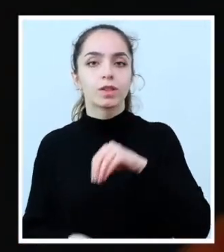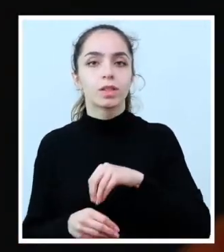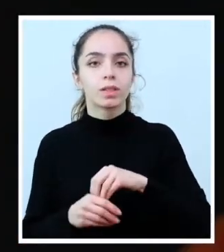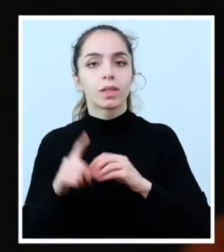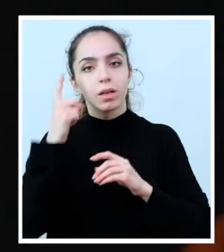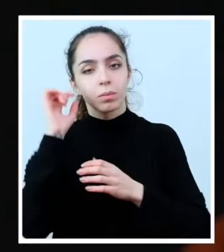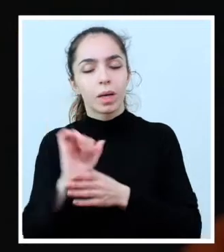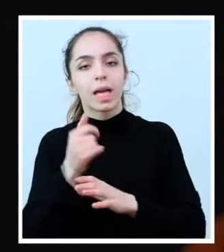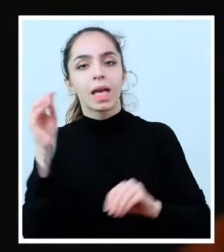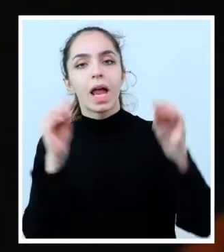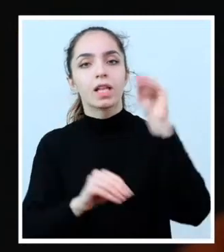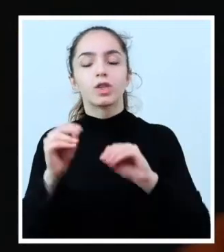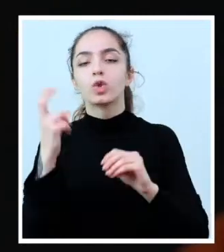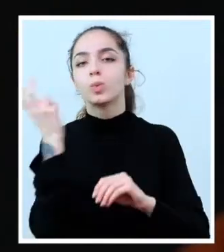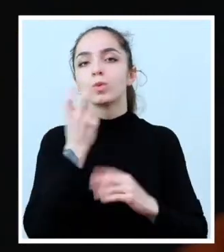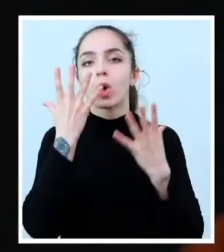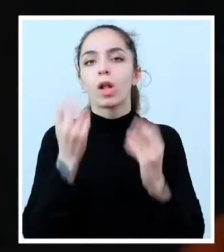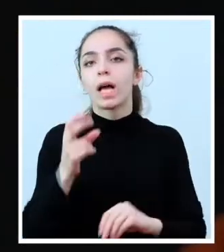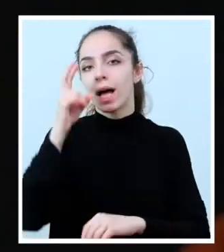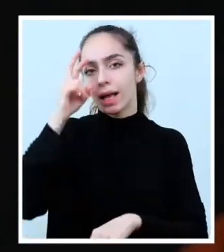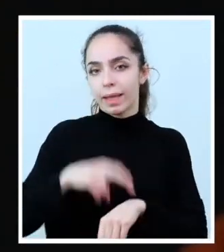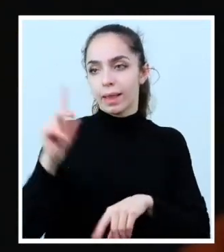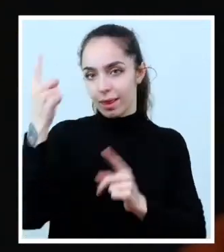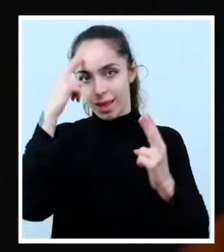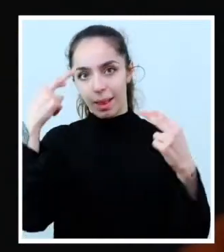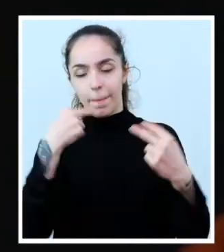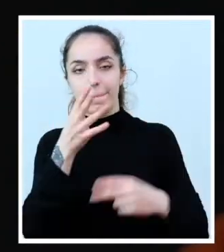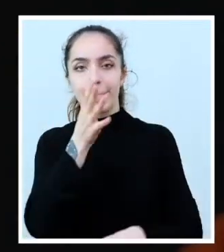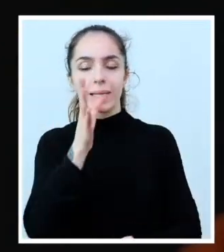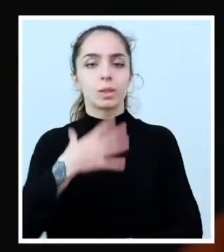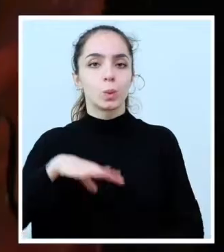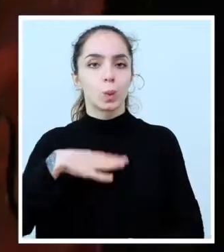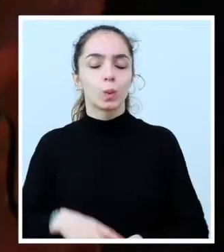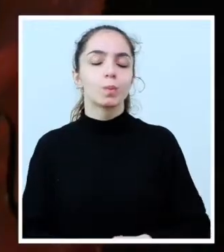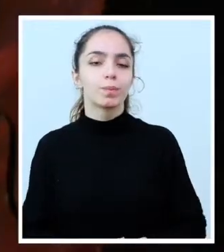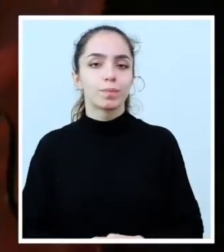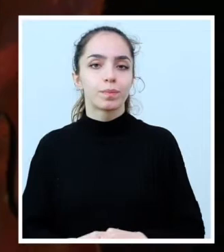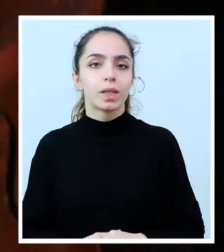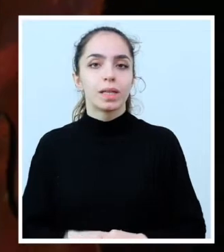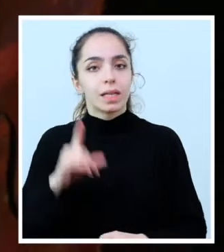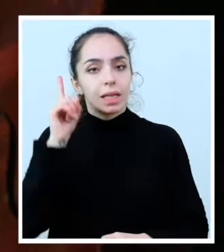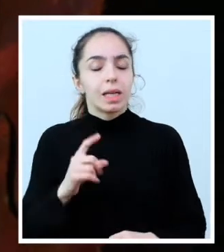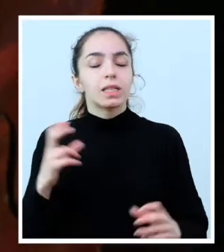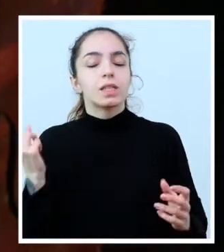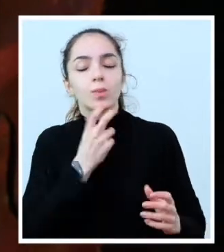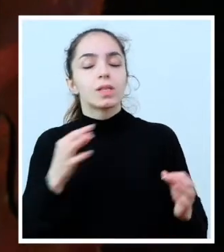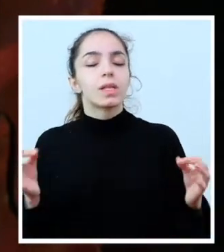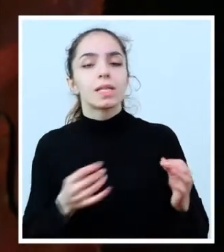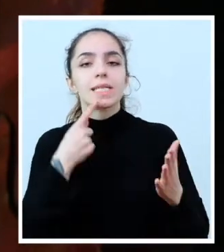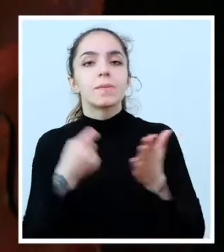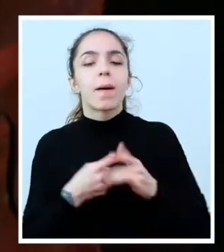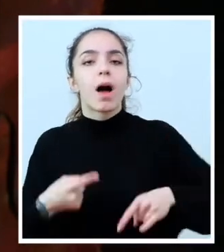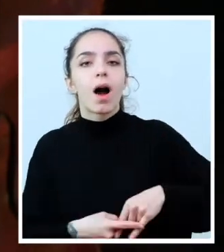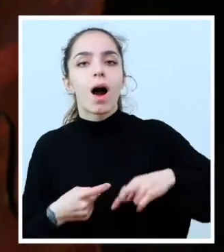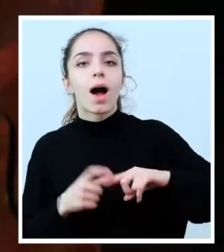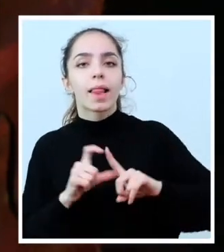Kendi yolumda yaratıcı müzisyen olarak anılmaya çalışıyorum. İlk olarak çaldığım parçanın ismi